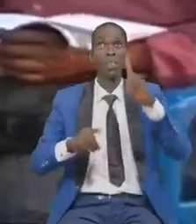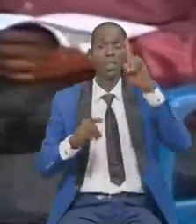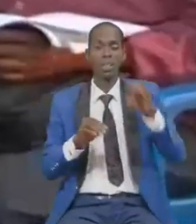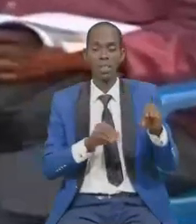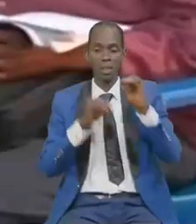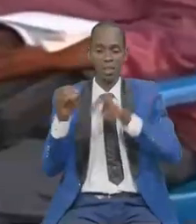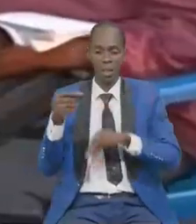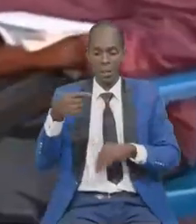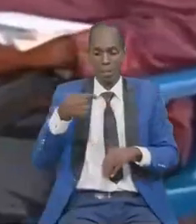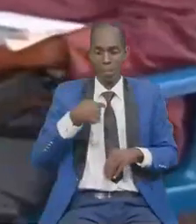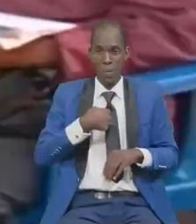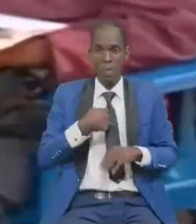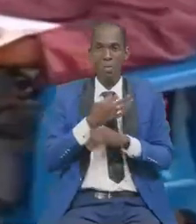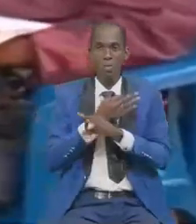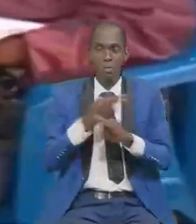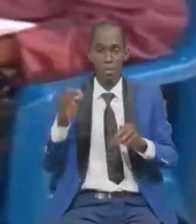Il m'a franchi.